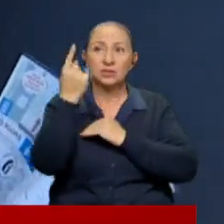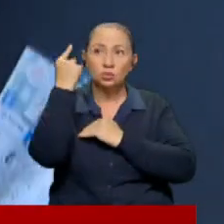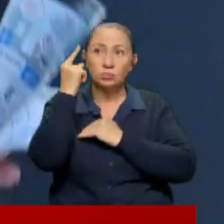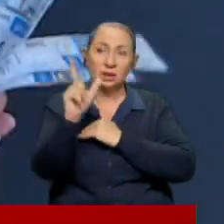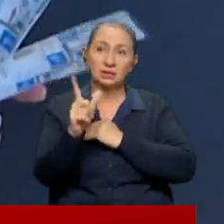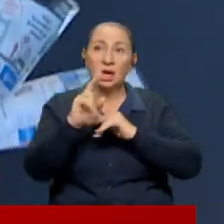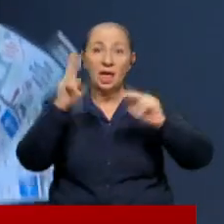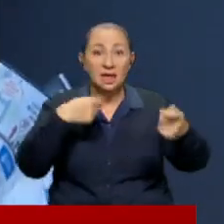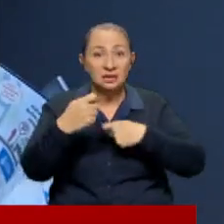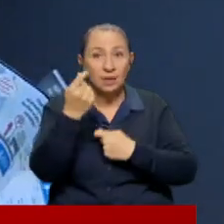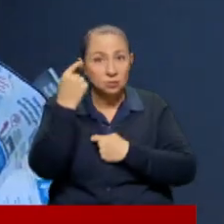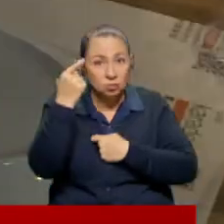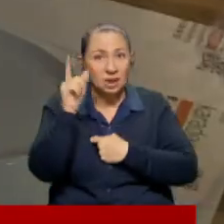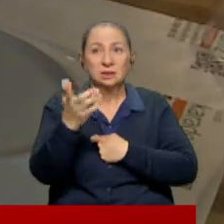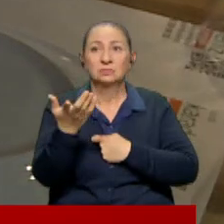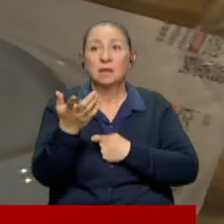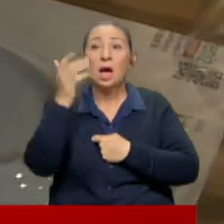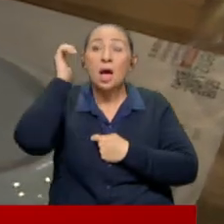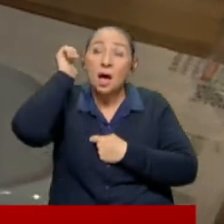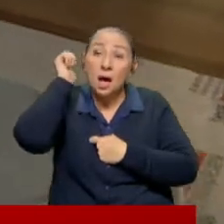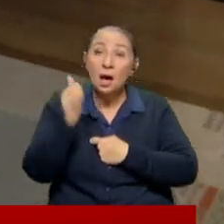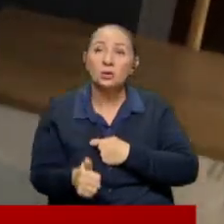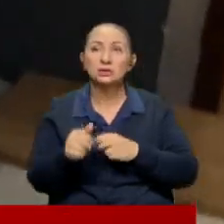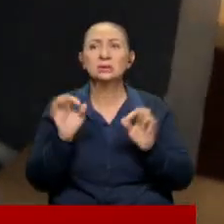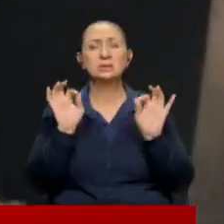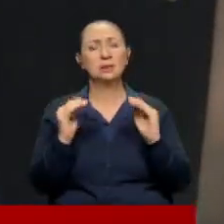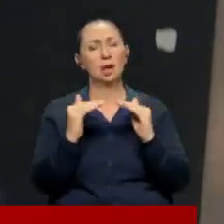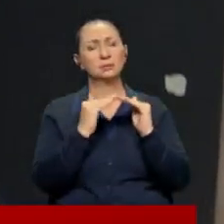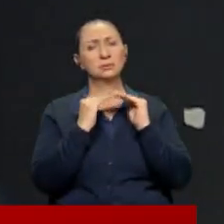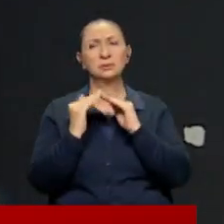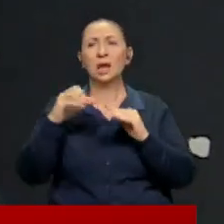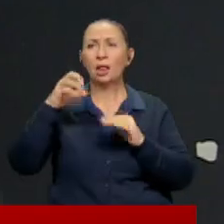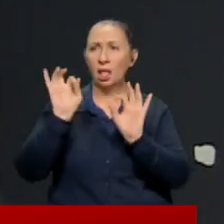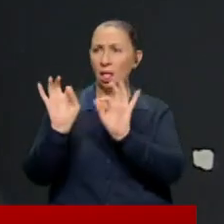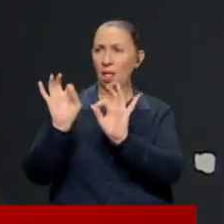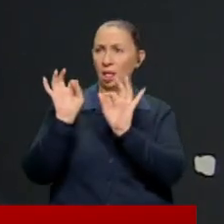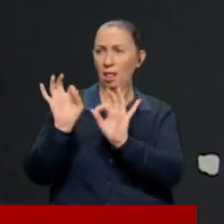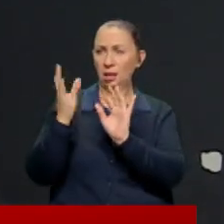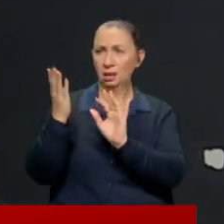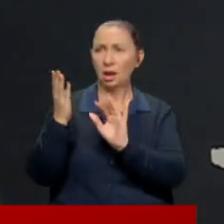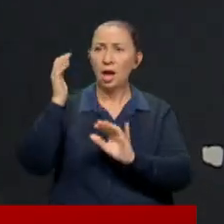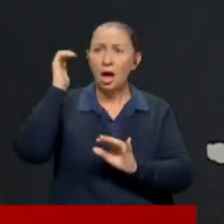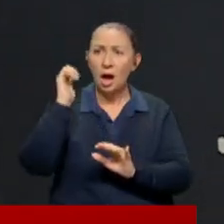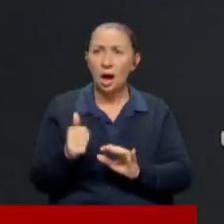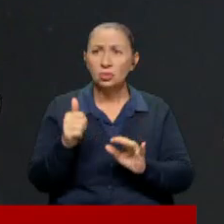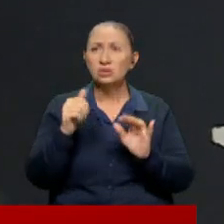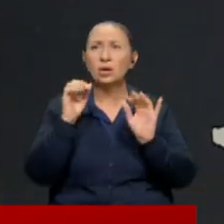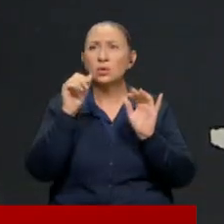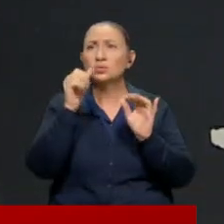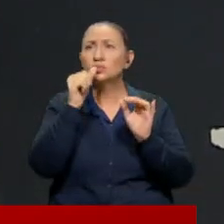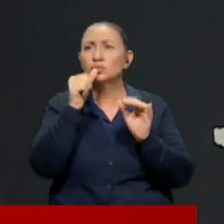düşünmek lazım, esnafı biraz düşünmek lazım. Her gün standart yaktığım elektriği yakıyorum. Her gün